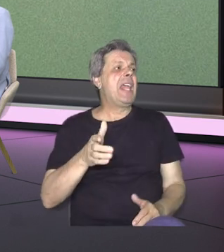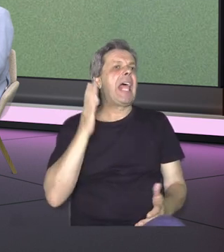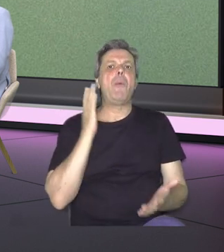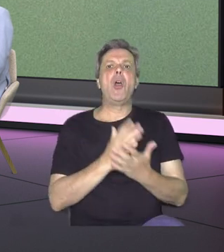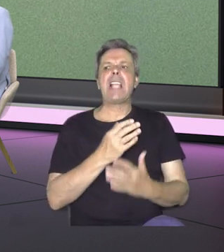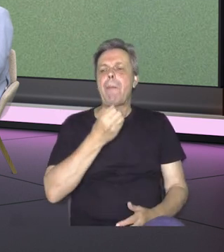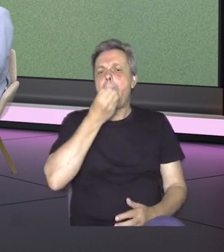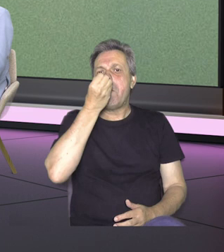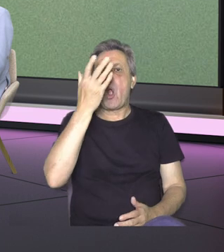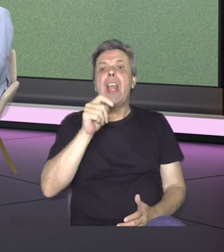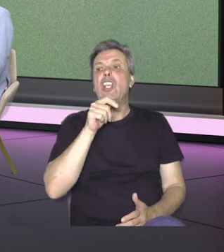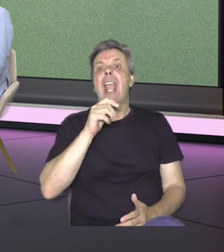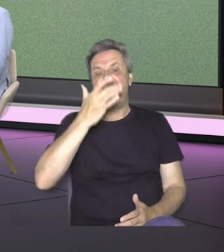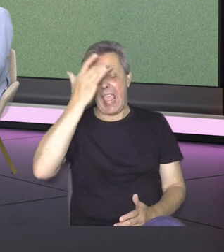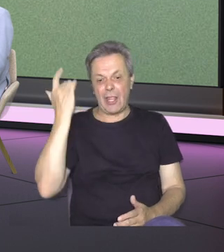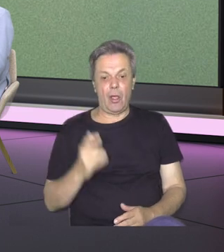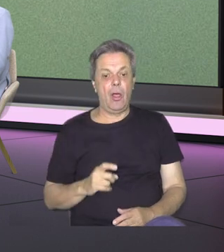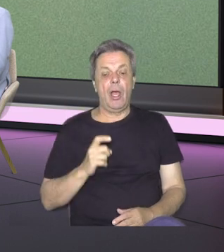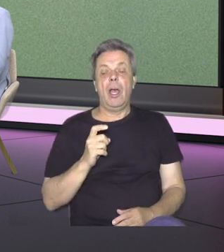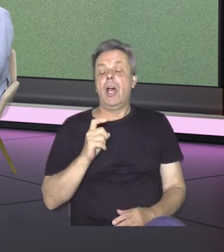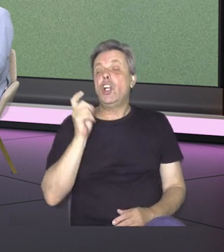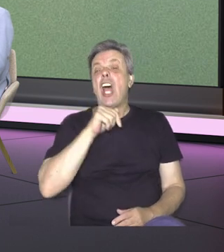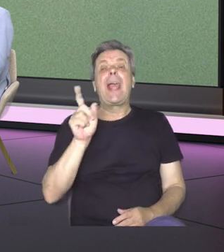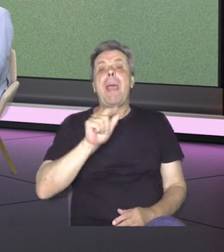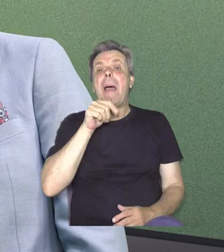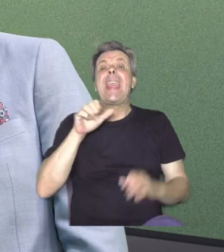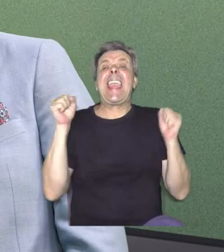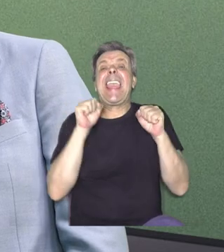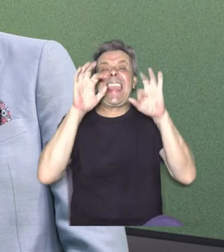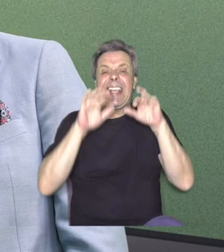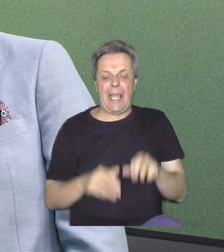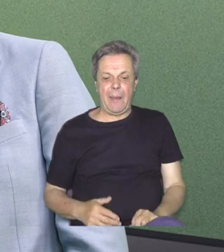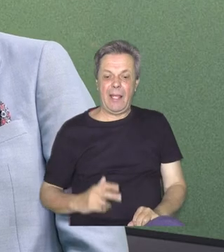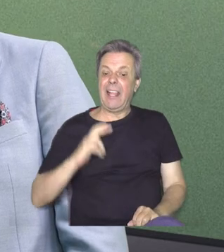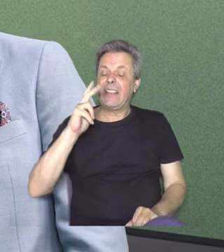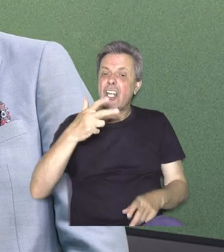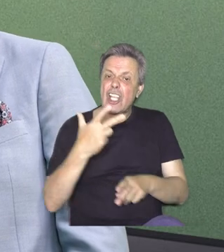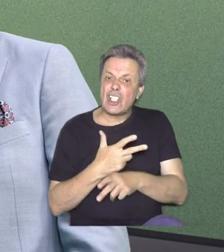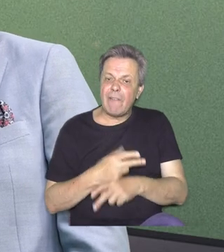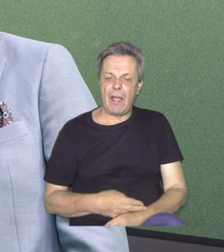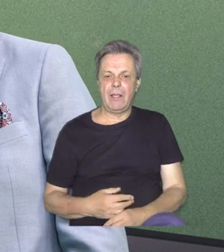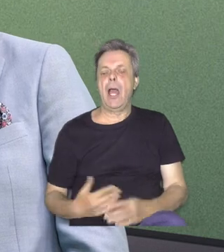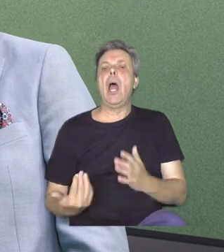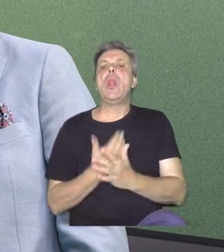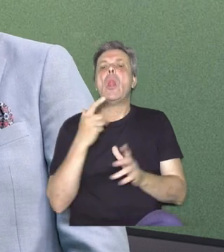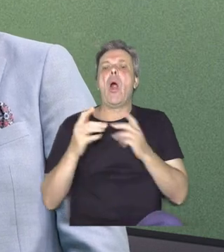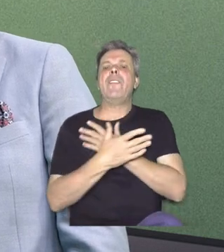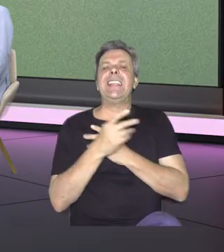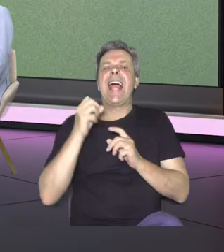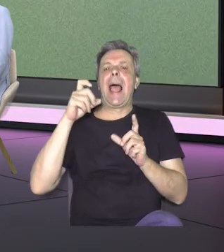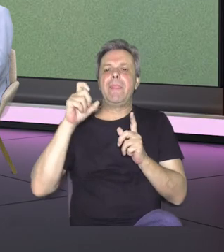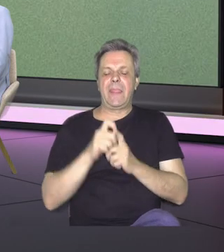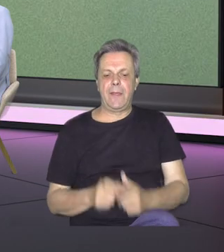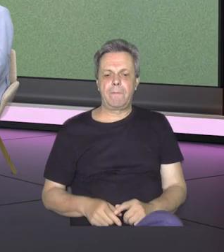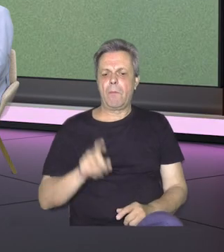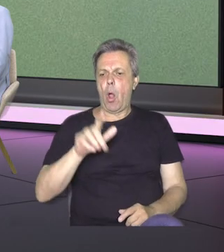je samo proljeće i ljeto. Tako je. Nema čak ni jeseni. A treća država na popisu? Je Novi Zeland.